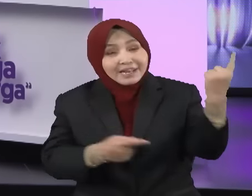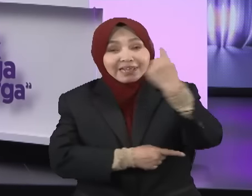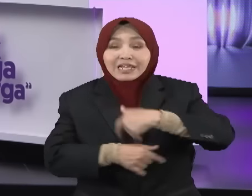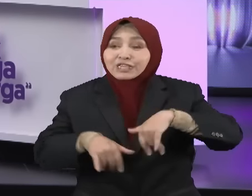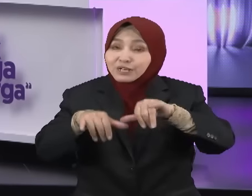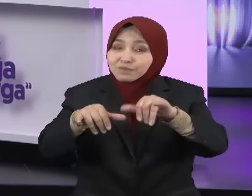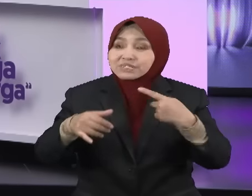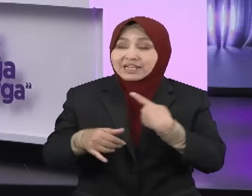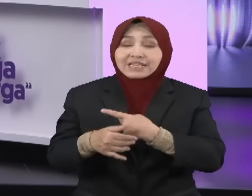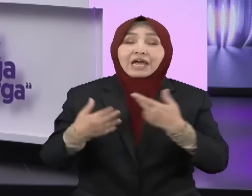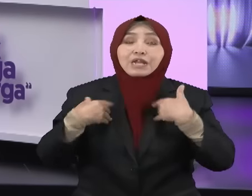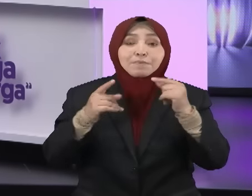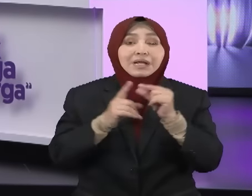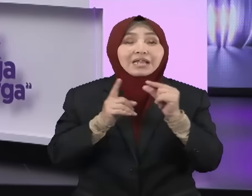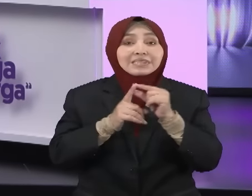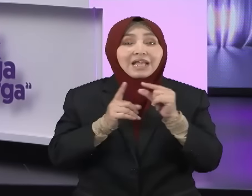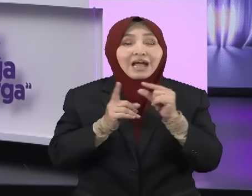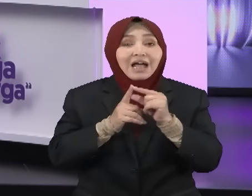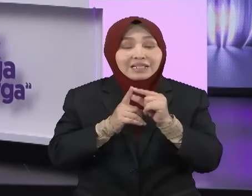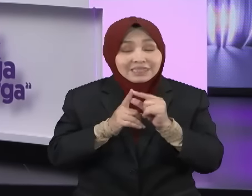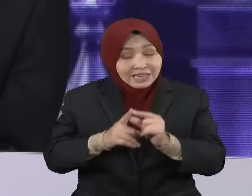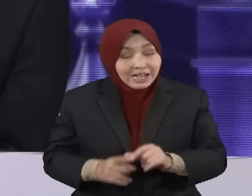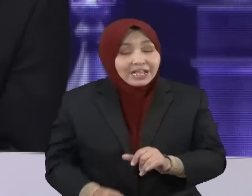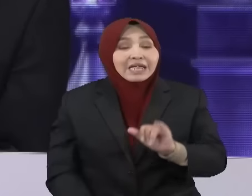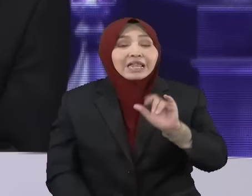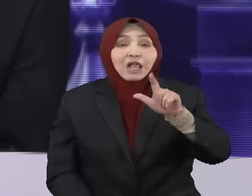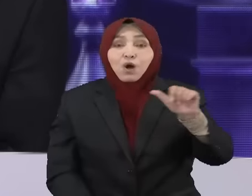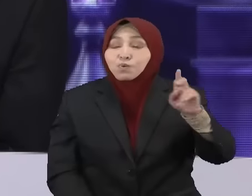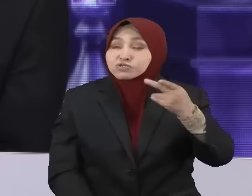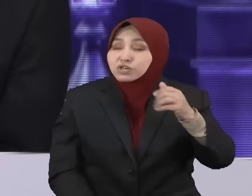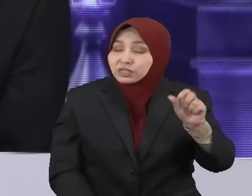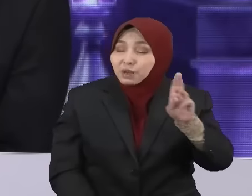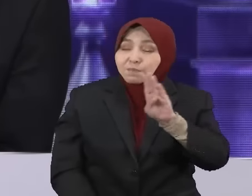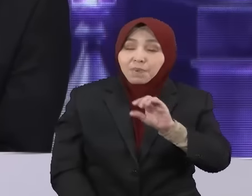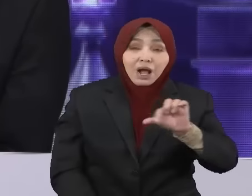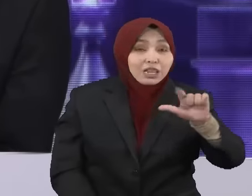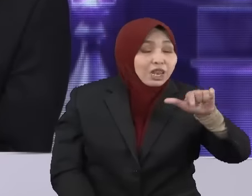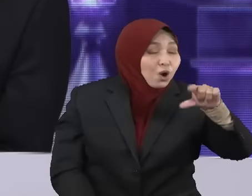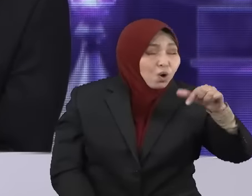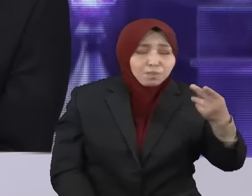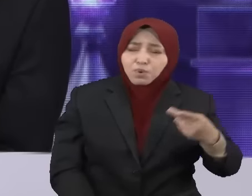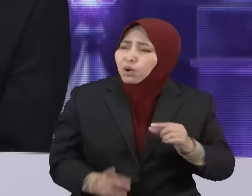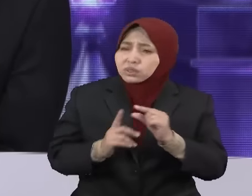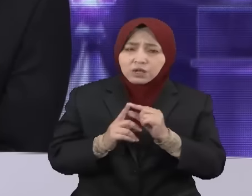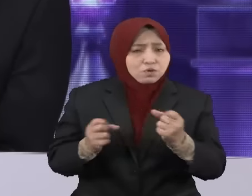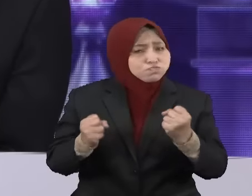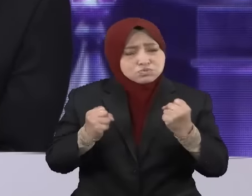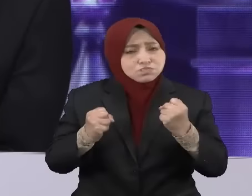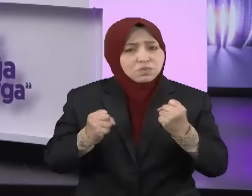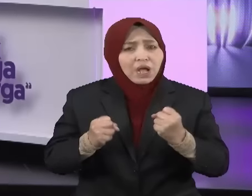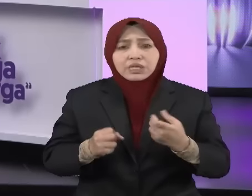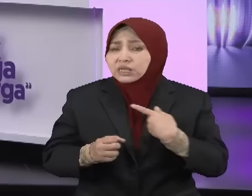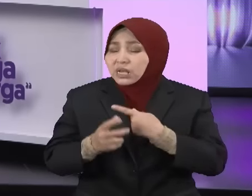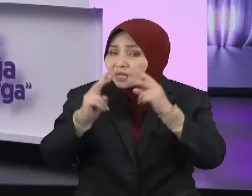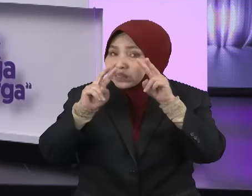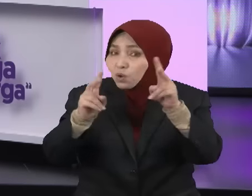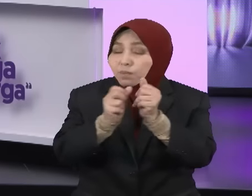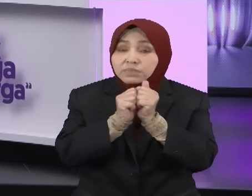kita ada perkataan fadillahil hujjatul baligh. Yeah. Ini perkataan ini memang mantap sangat ya. Kita nak tengok